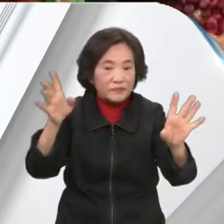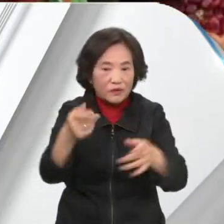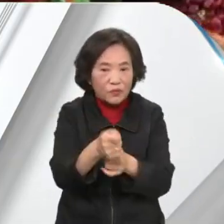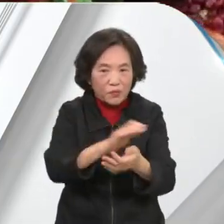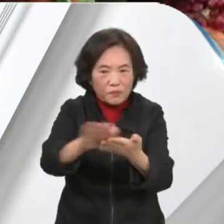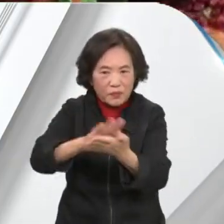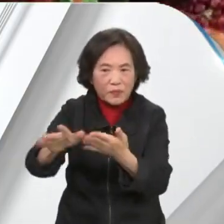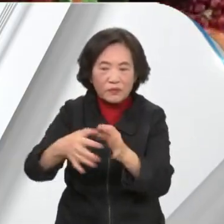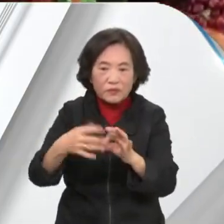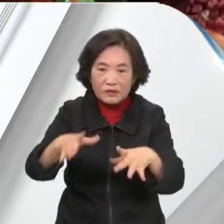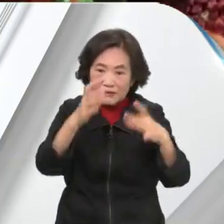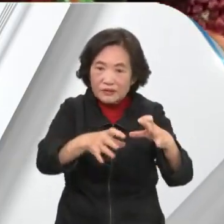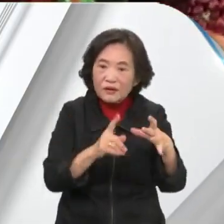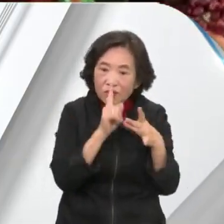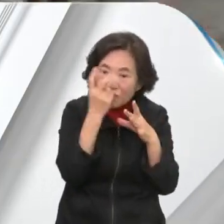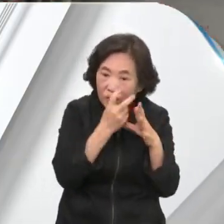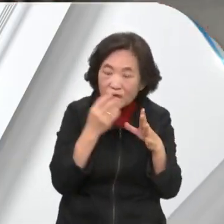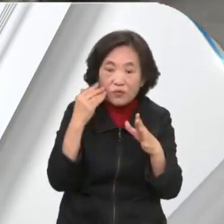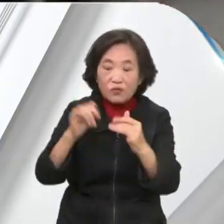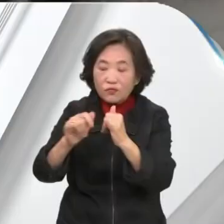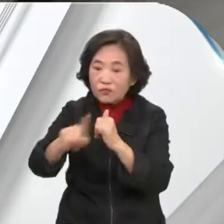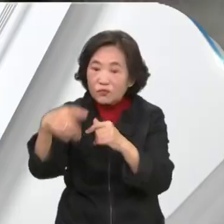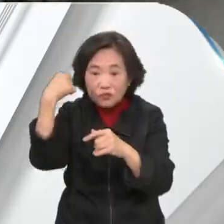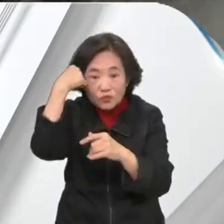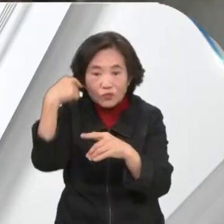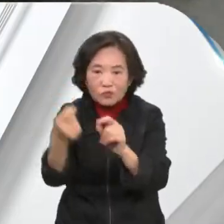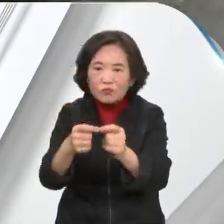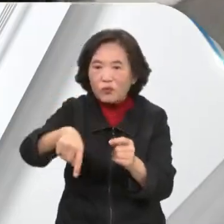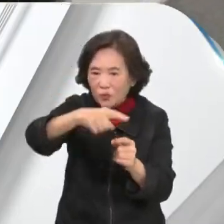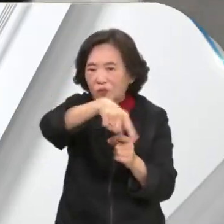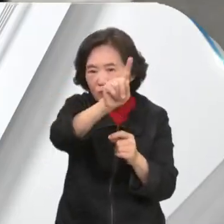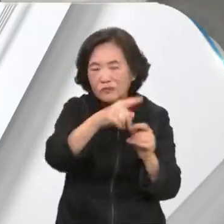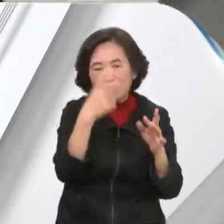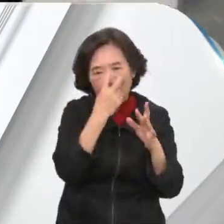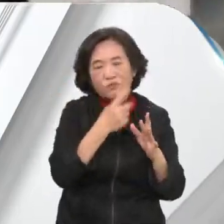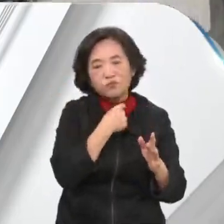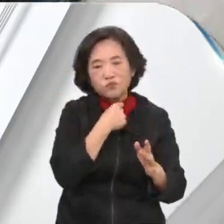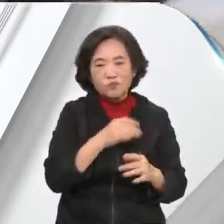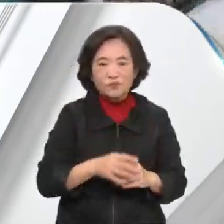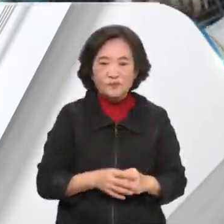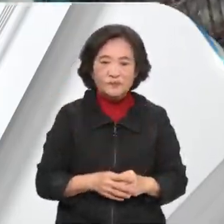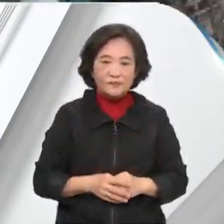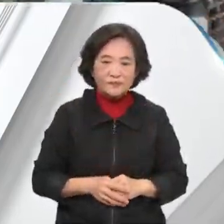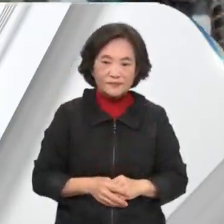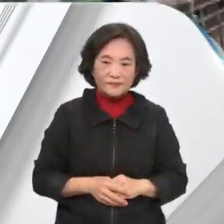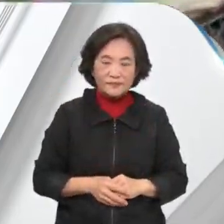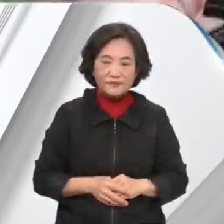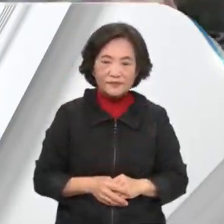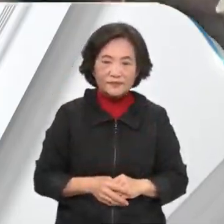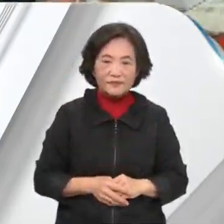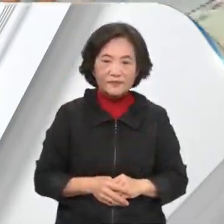毒，每位关键实时检查和本府区内的民众超群去体检。下新闻罗文泰，桃园报道。